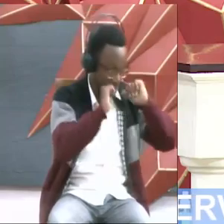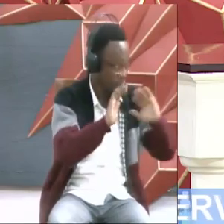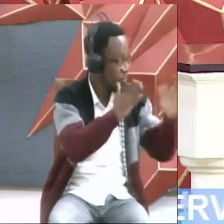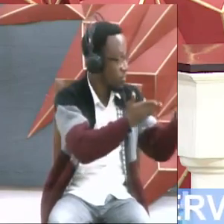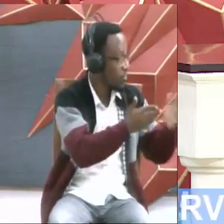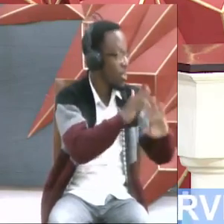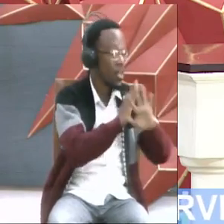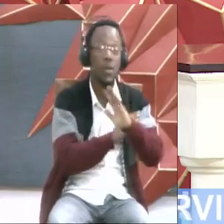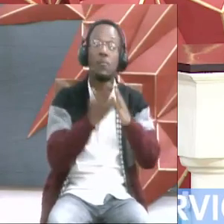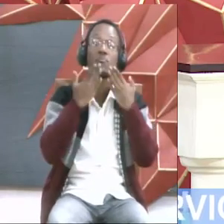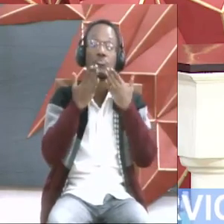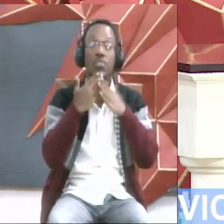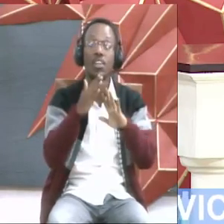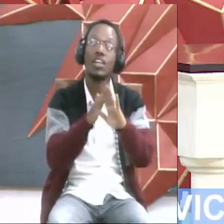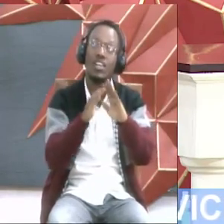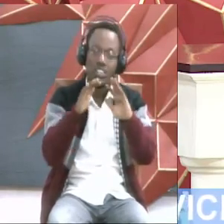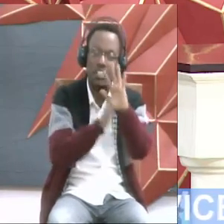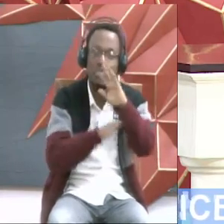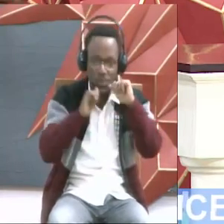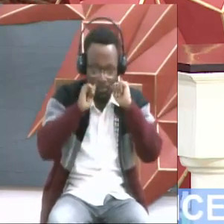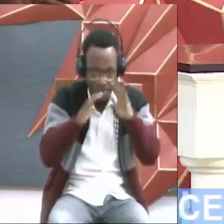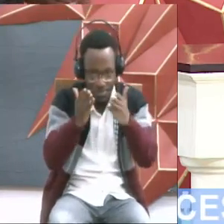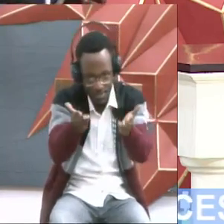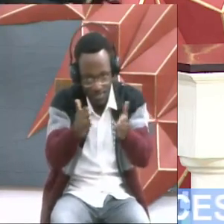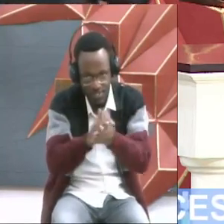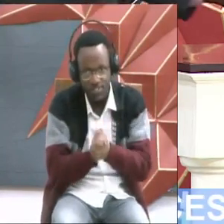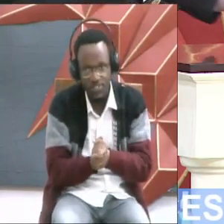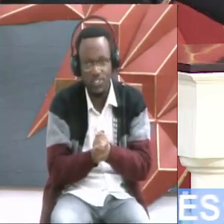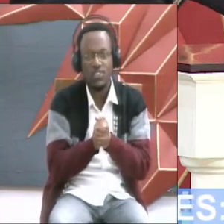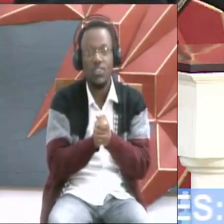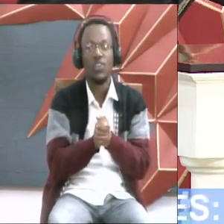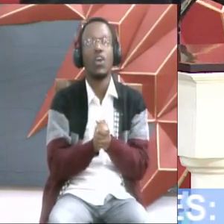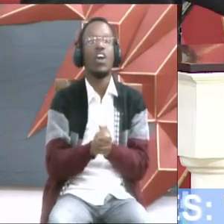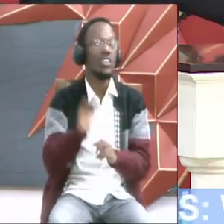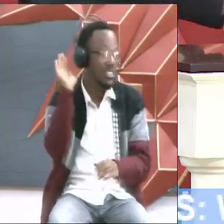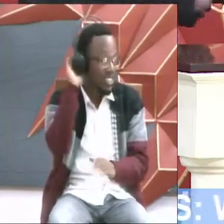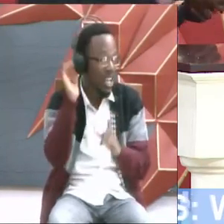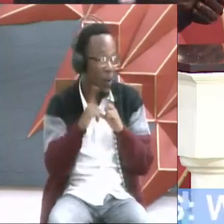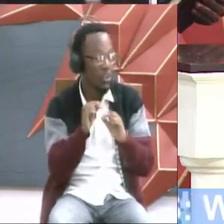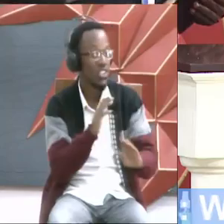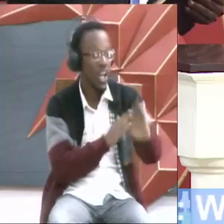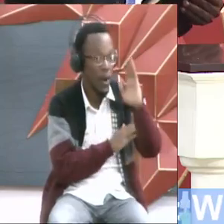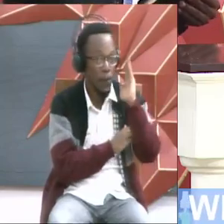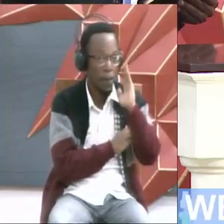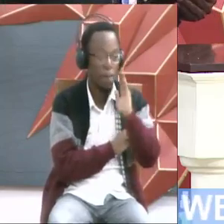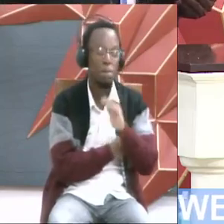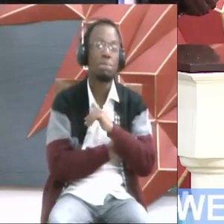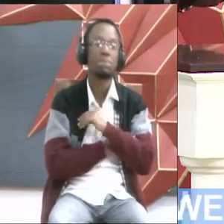prier murakoze Yesu abaheza agire Imana mwumvirize ijambo ryayo n'umutima